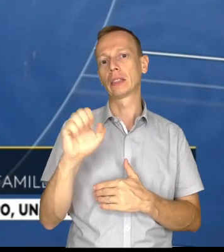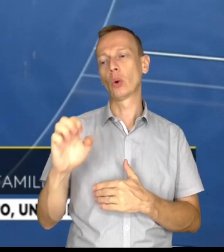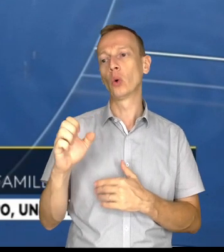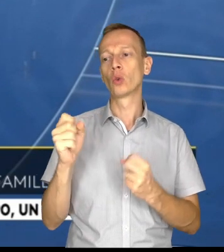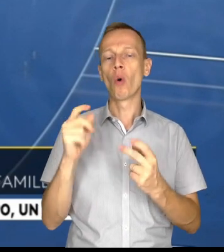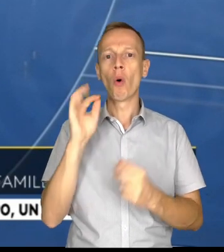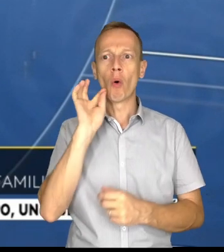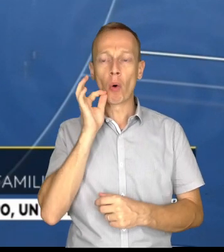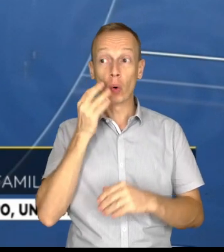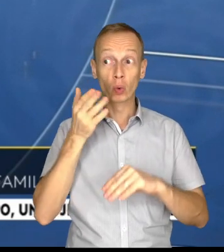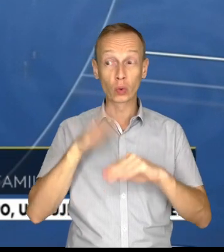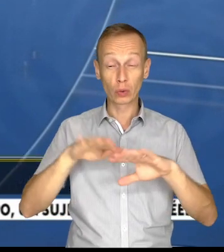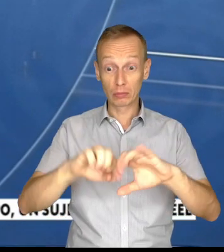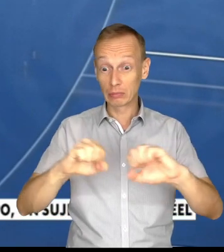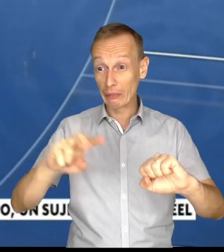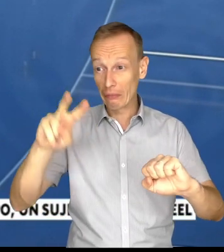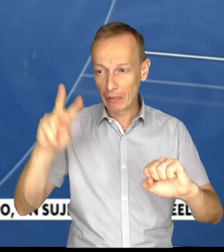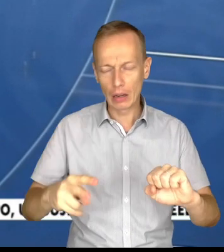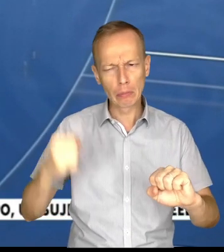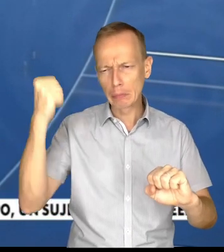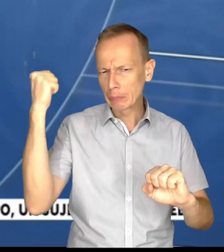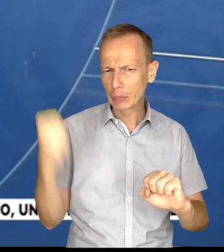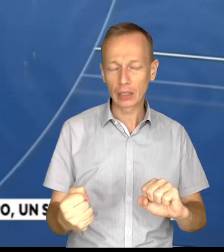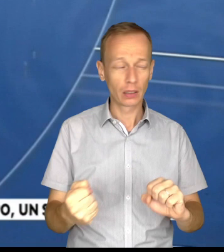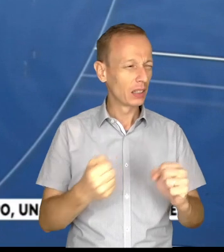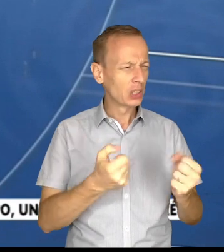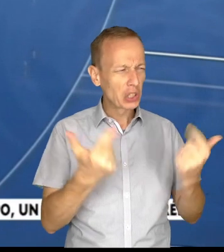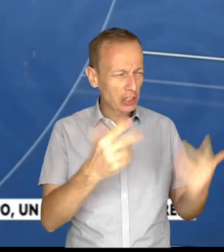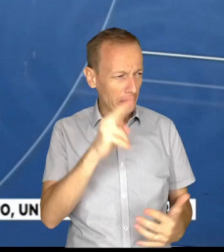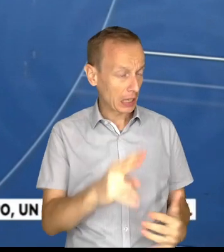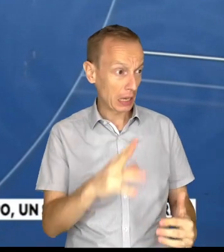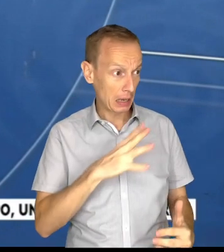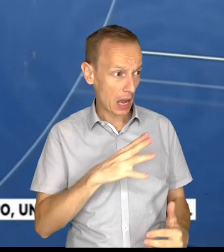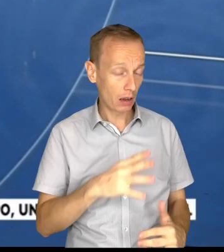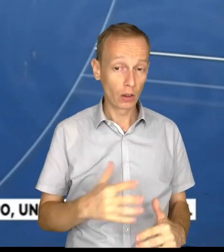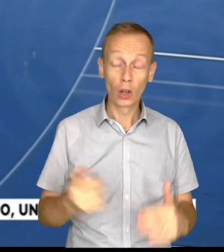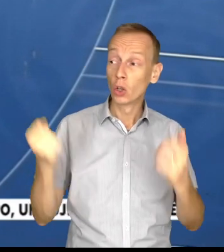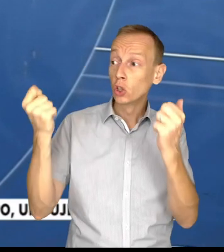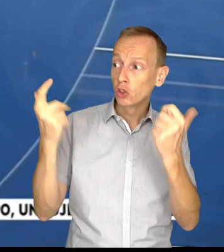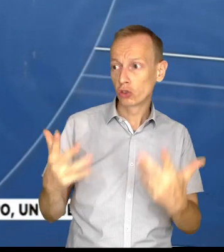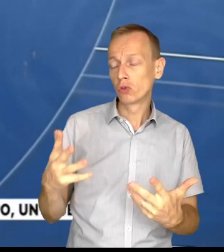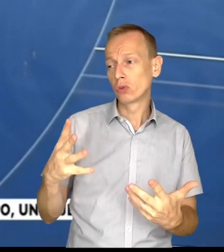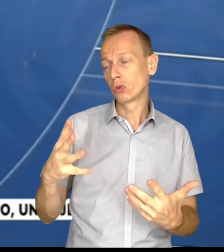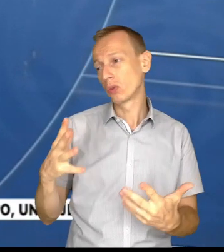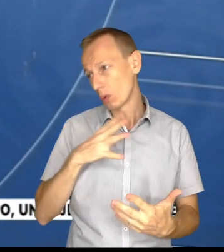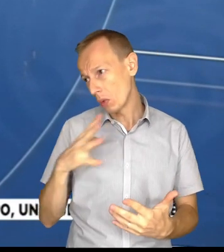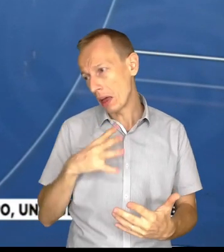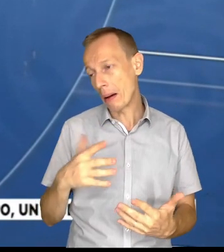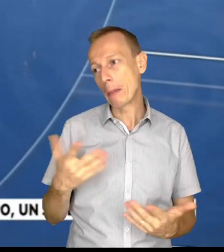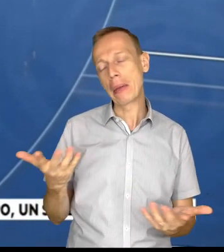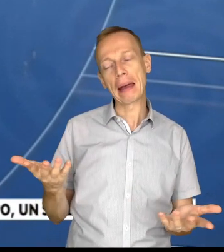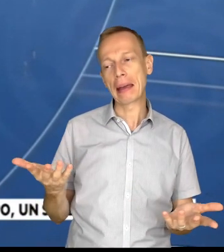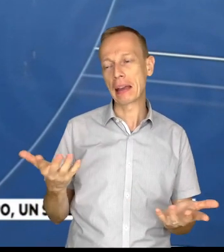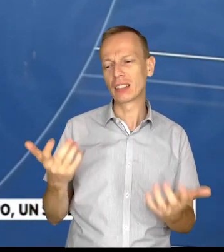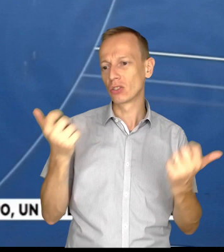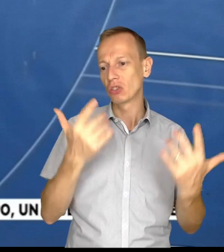sûrement en deçà de ce qui existe dans la réalité. On n'a pas de chiffres ? Nous avons quelques chiffres,